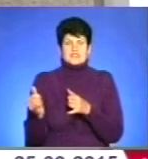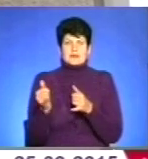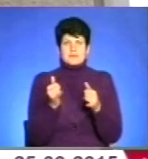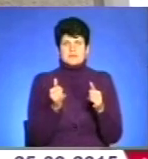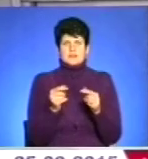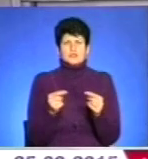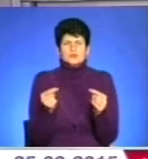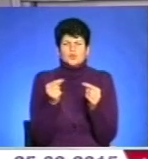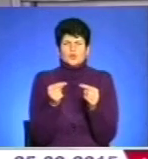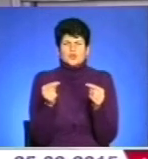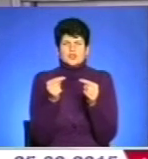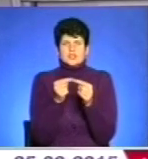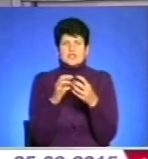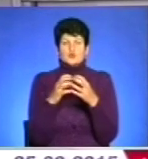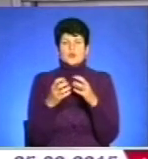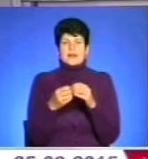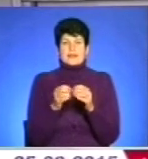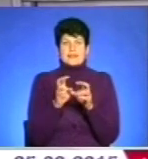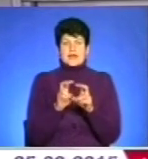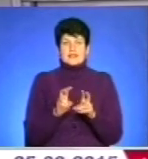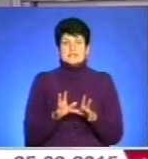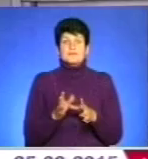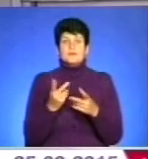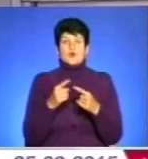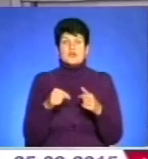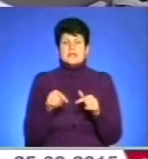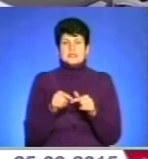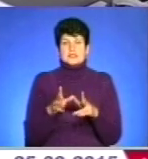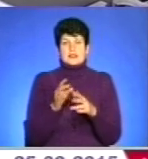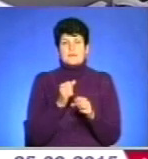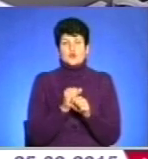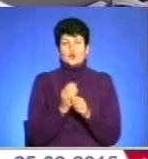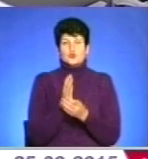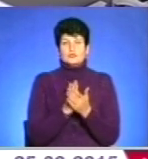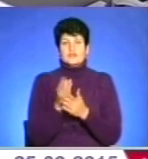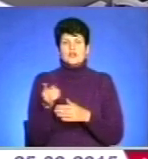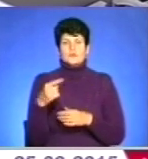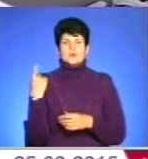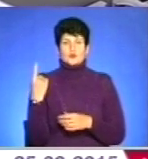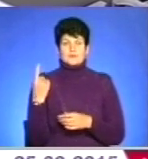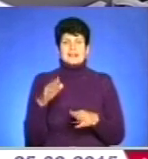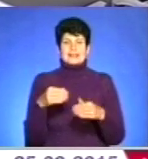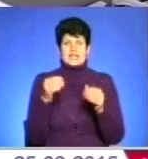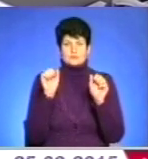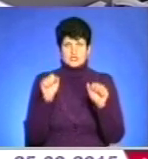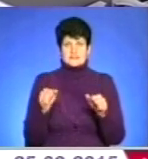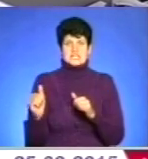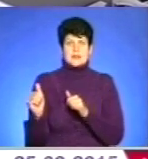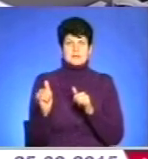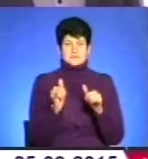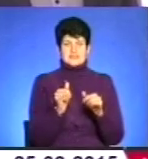забезпечить найточніші результати аналізів. Реорганізація лабораторної служби Тернопільської області дасть можливість